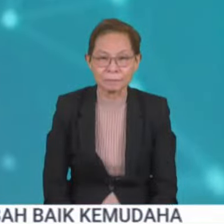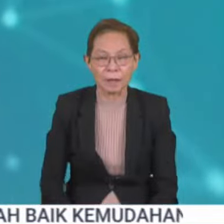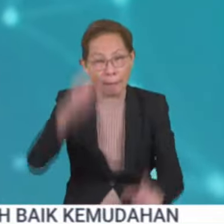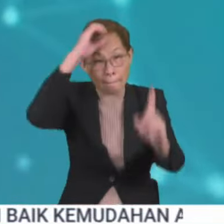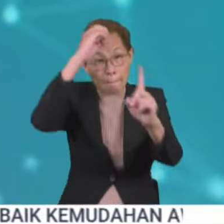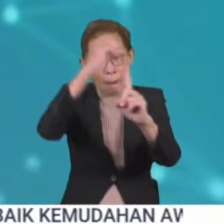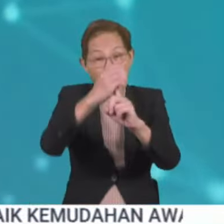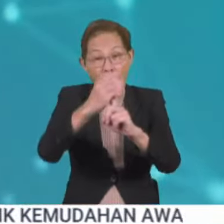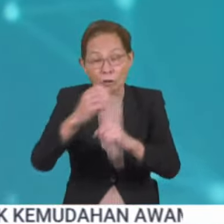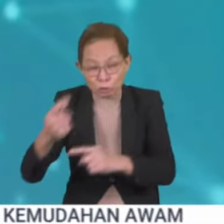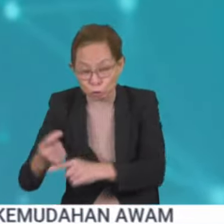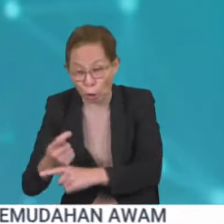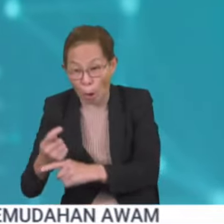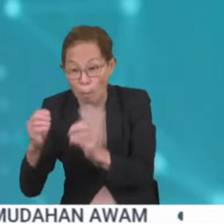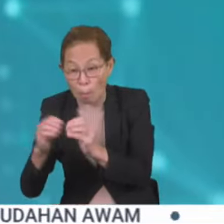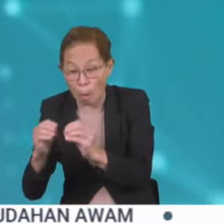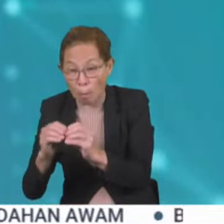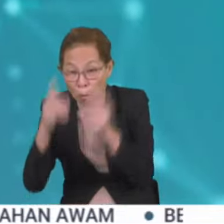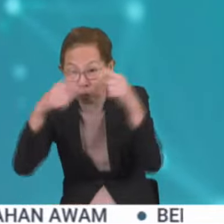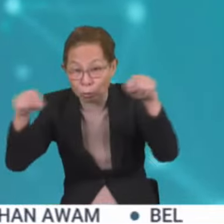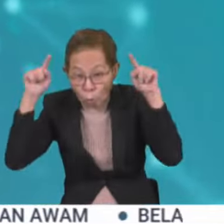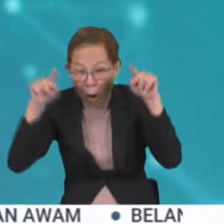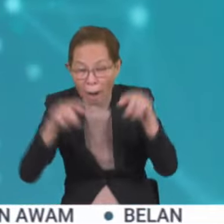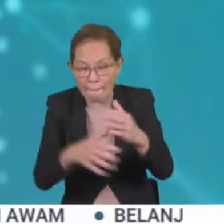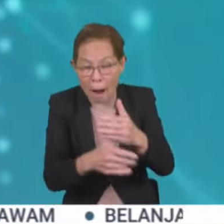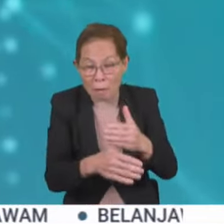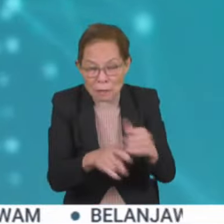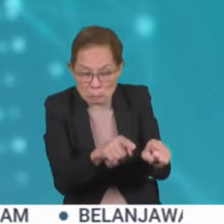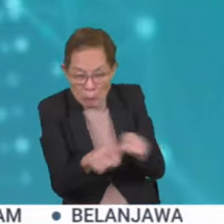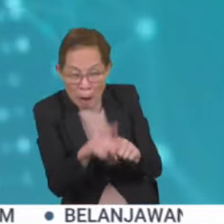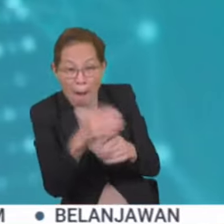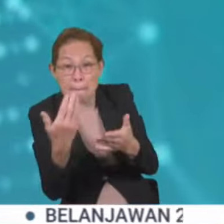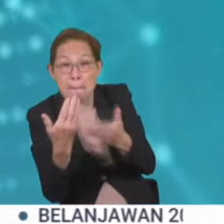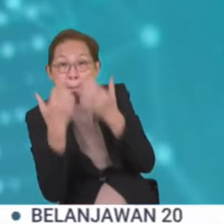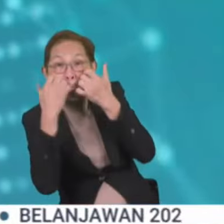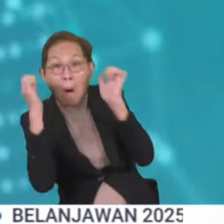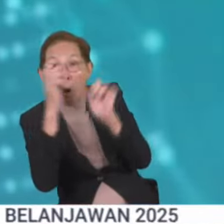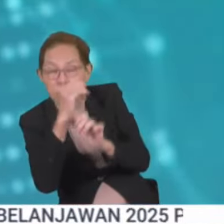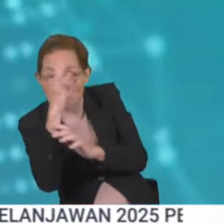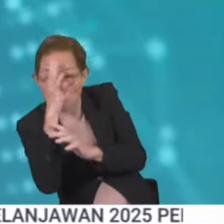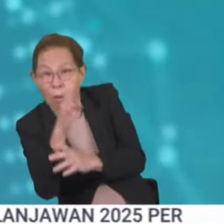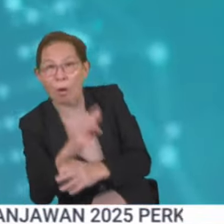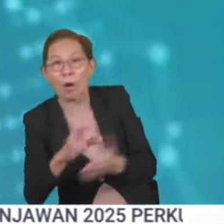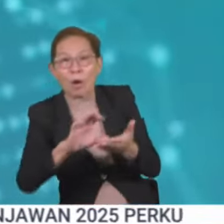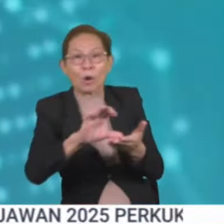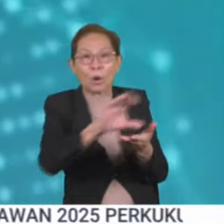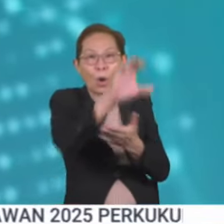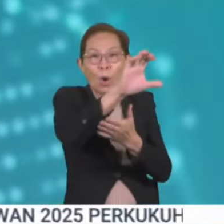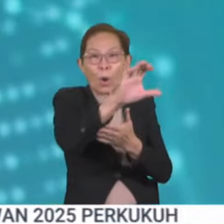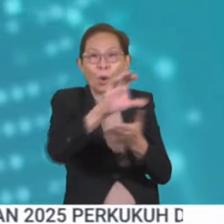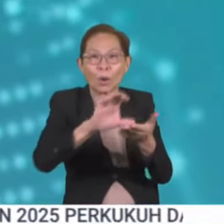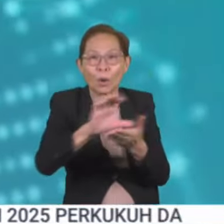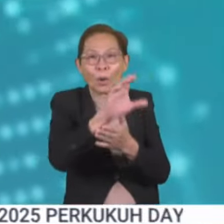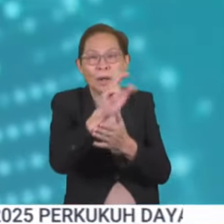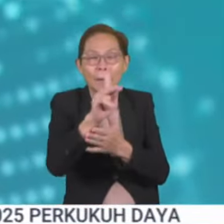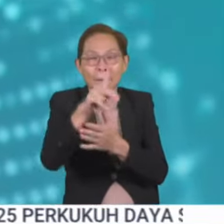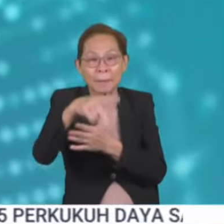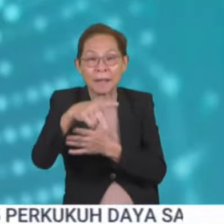Bermatlamat melahirkan graduan perikanan berdaya saing, moden dan kreatif, Kolej Perikanan Sultan Nazrin Muizzuddin Shah KPSN